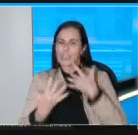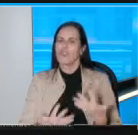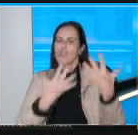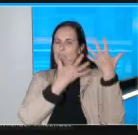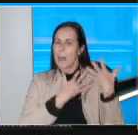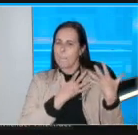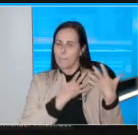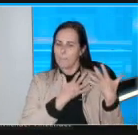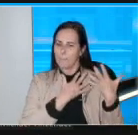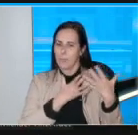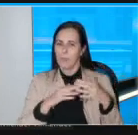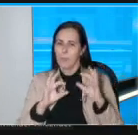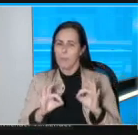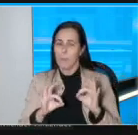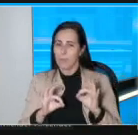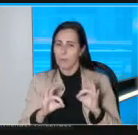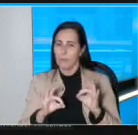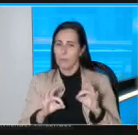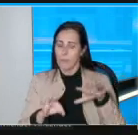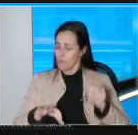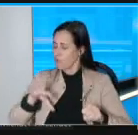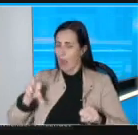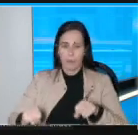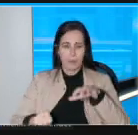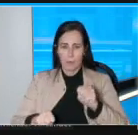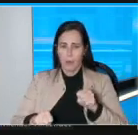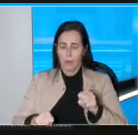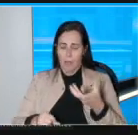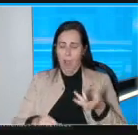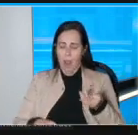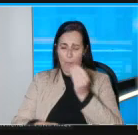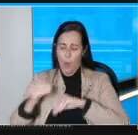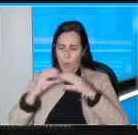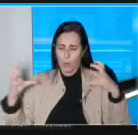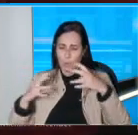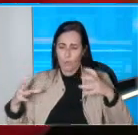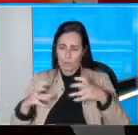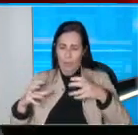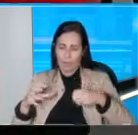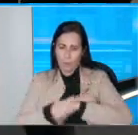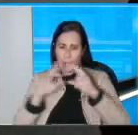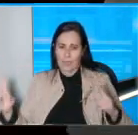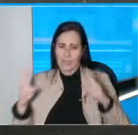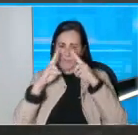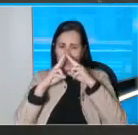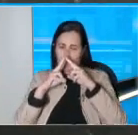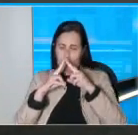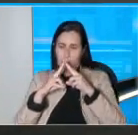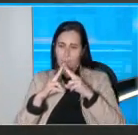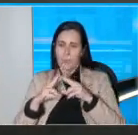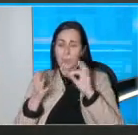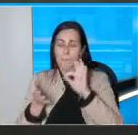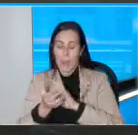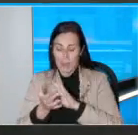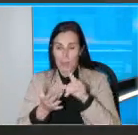10 שנים, ולמעשה משתלטים על המועדון המזוהה ביותר עם בוא נגיד עם השלטון הצרפתי.